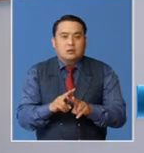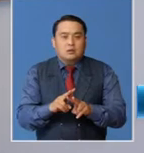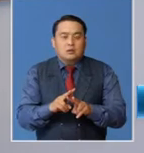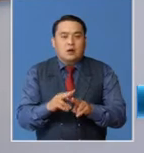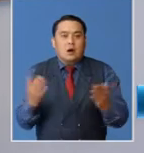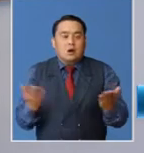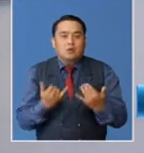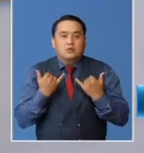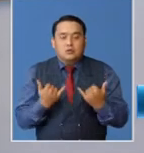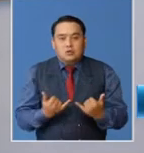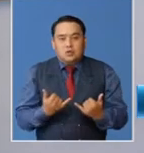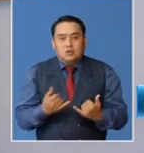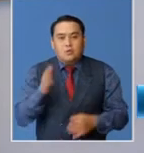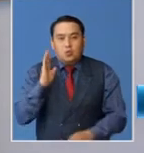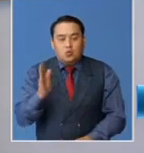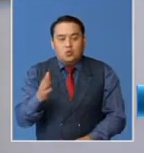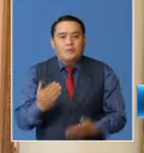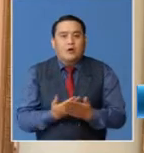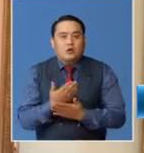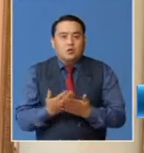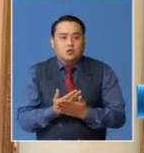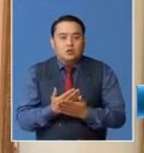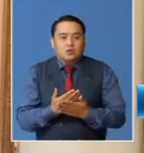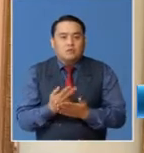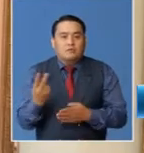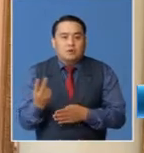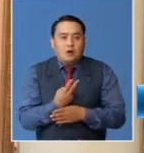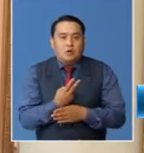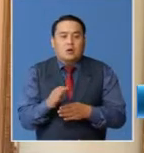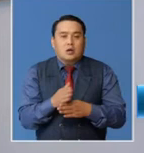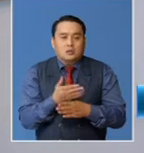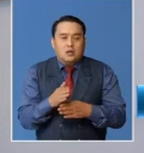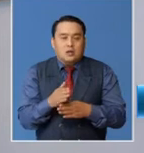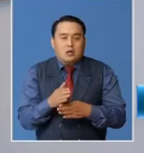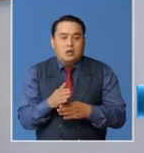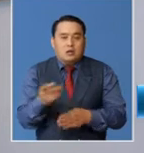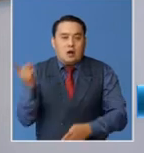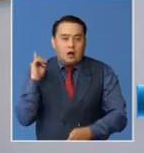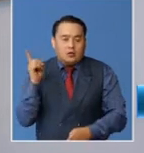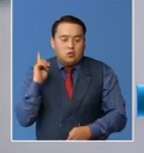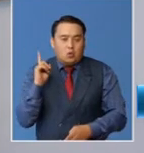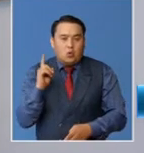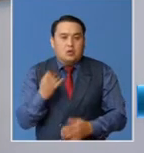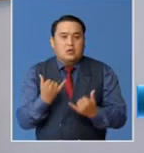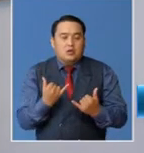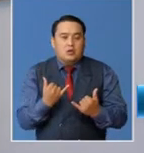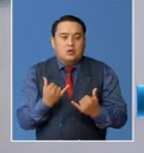какую видят сейчас или в будущем художники. Второй раздел – это этно-стиль, то,